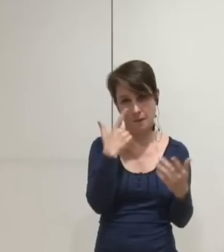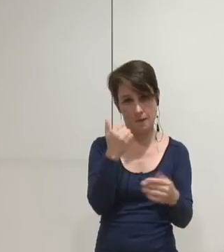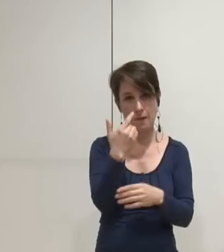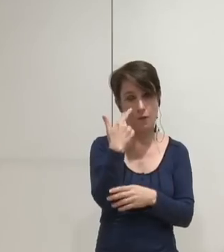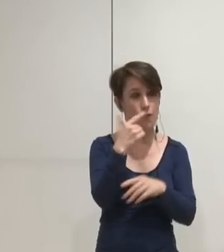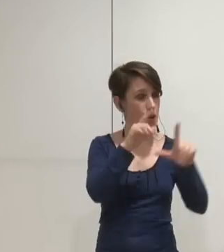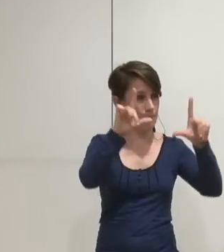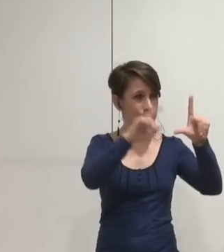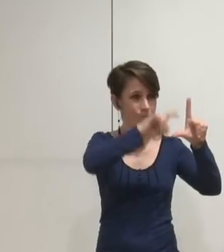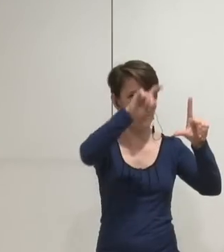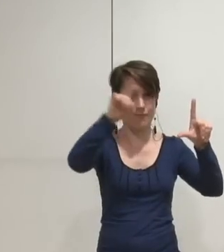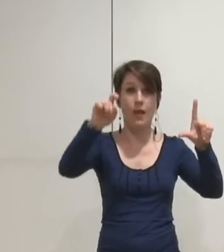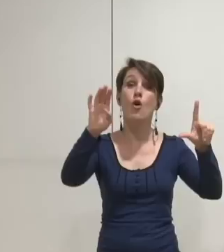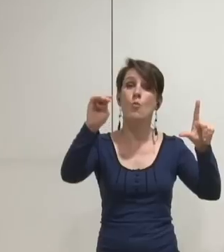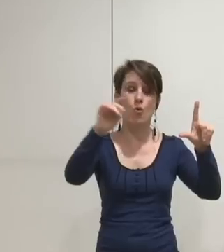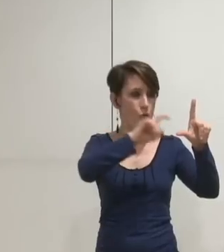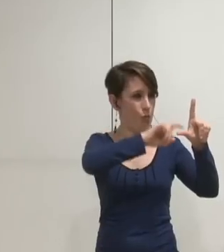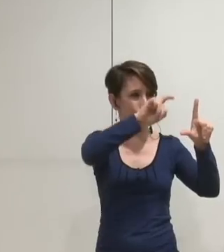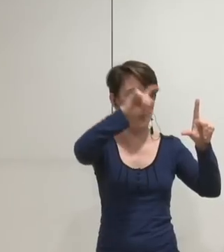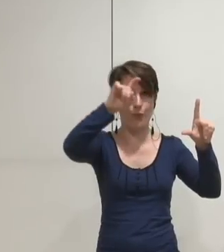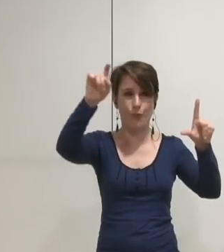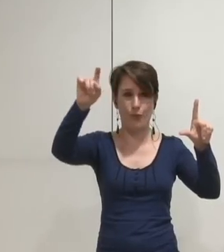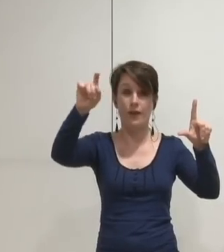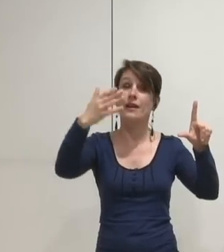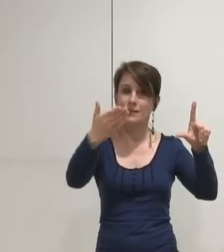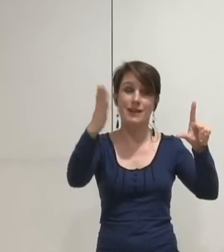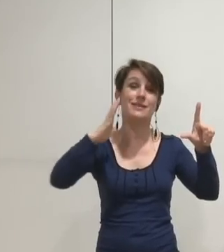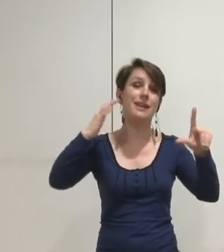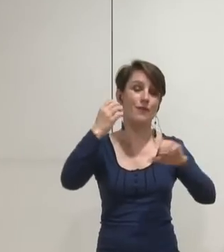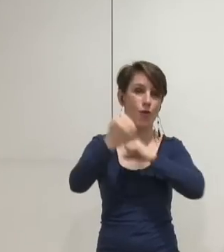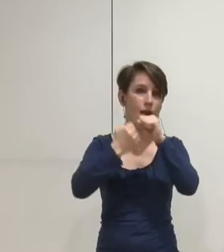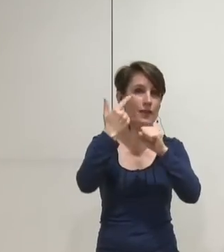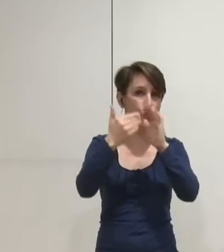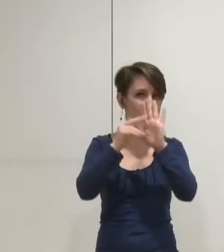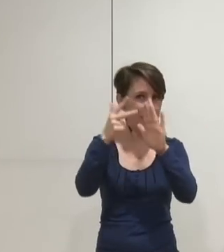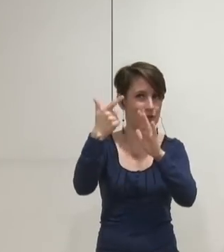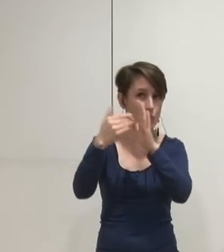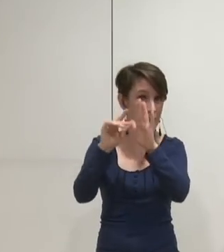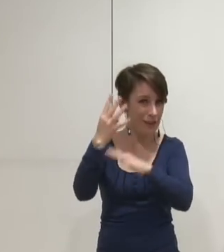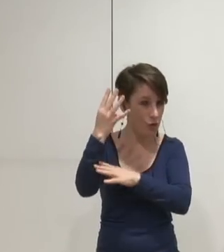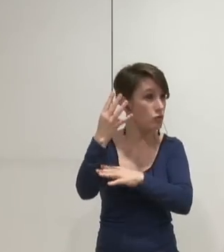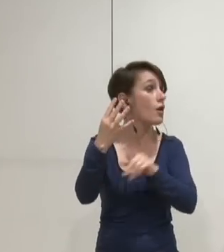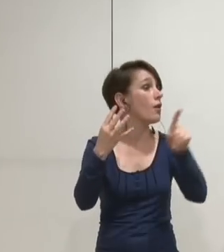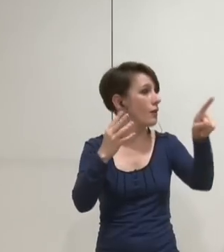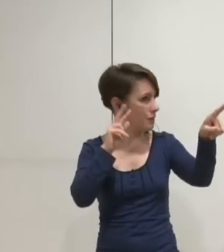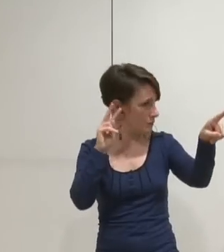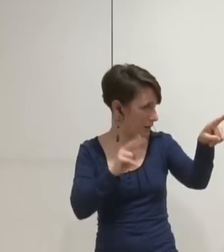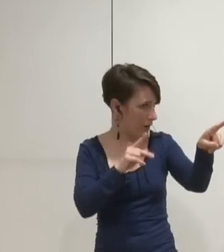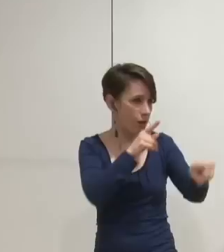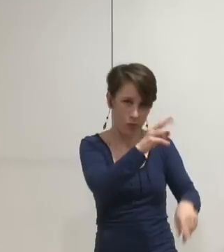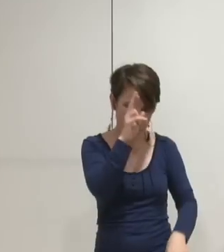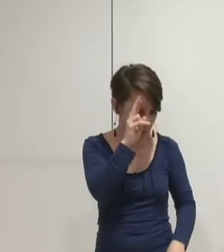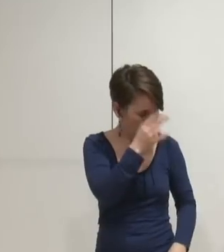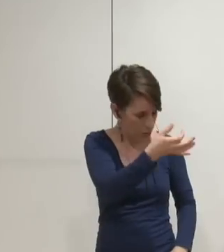courbe en bleu c'est la courbe qui était proposée en 2013 2014 effectivement vous avez raison de le dire c'était déjà